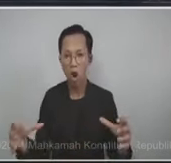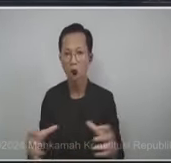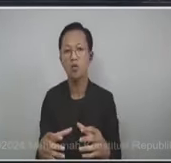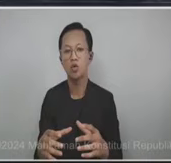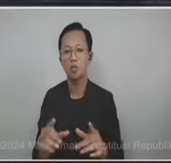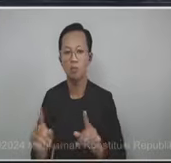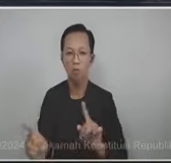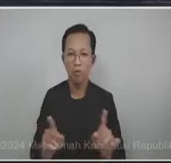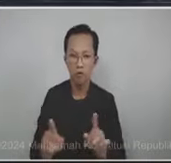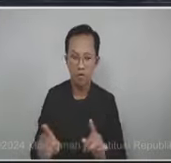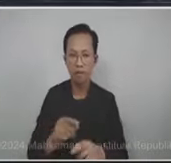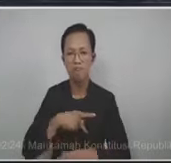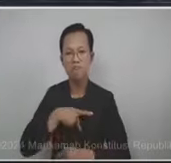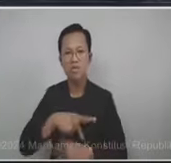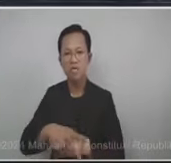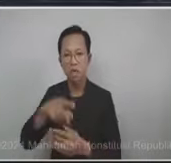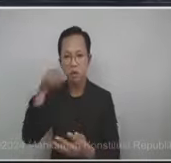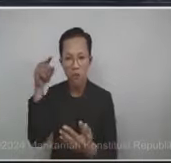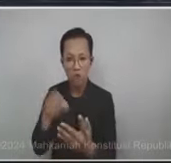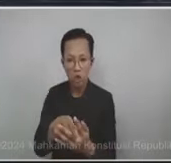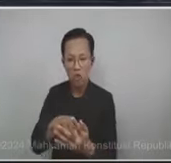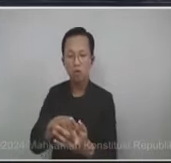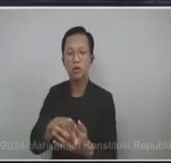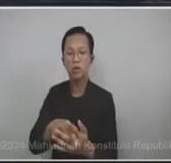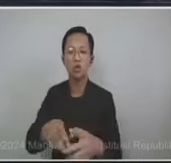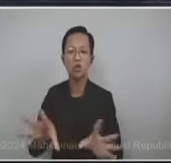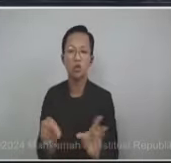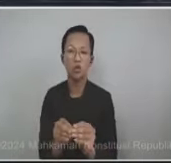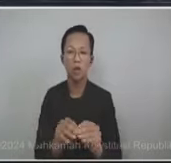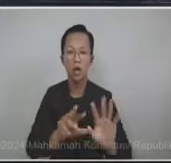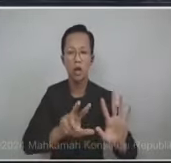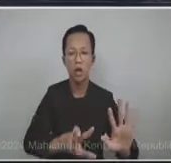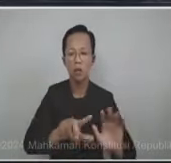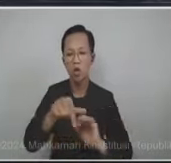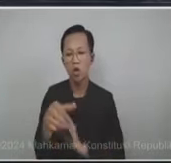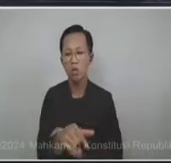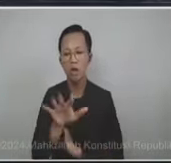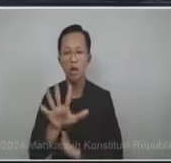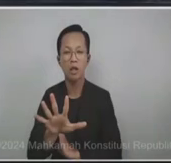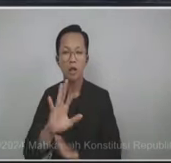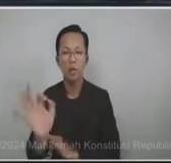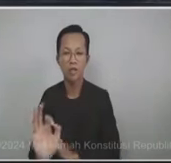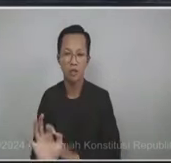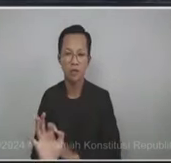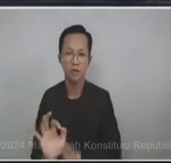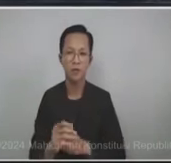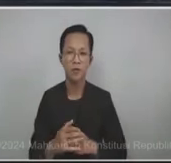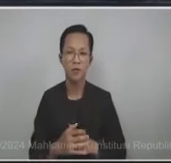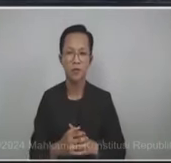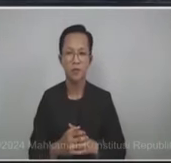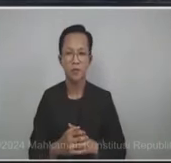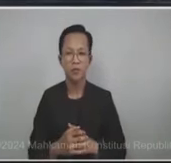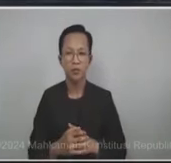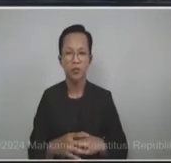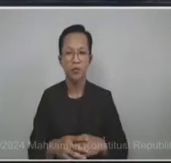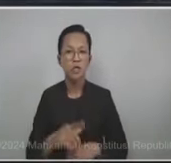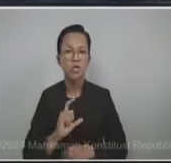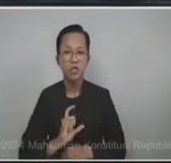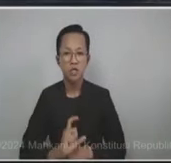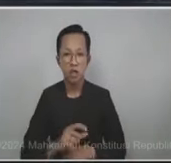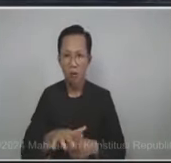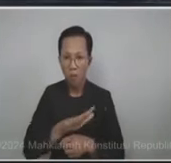memperoleh suara sah paling sedikit 8,5% di provinsi tersebut C provinsi dengan